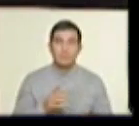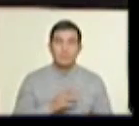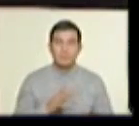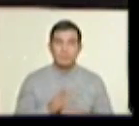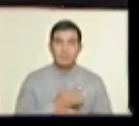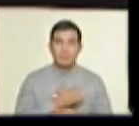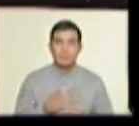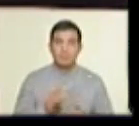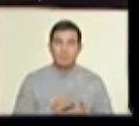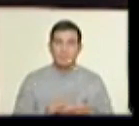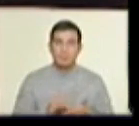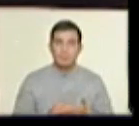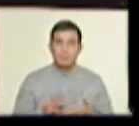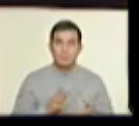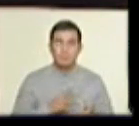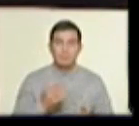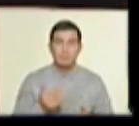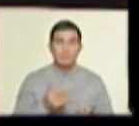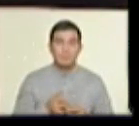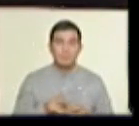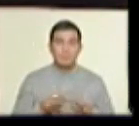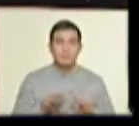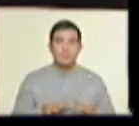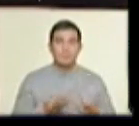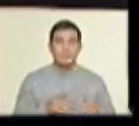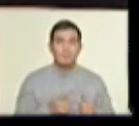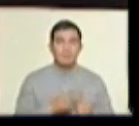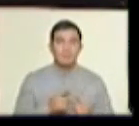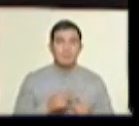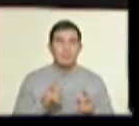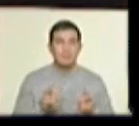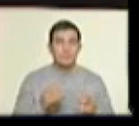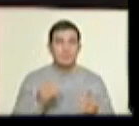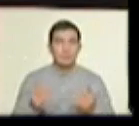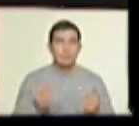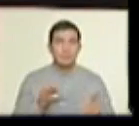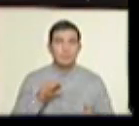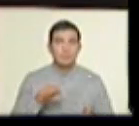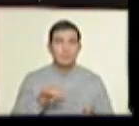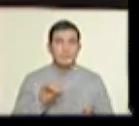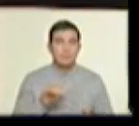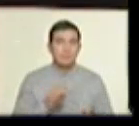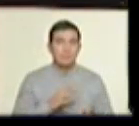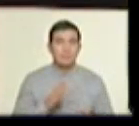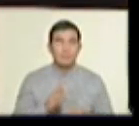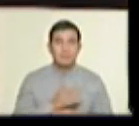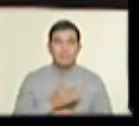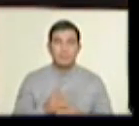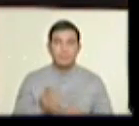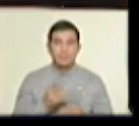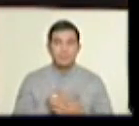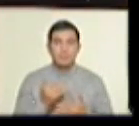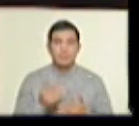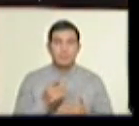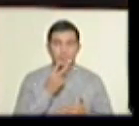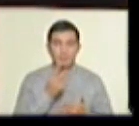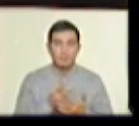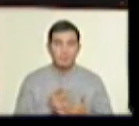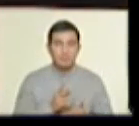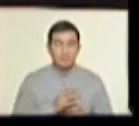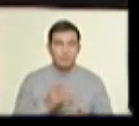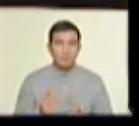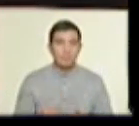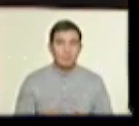ajratib yozilgan. Xususan, joy nomlarini bildiruvchi otlarimiz ajratib yozilganligini